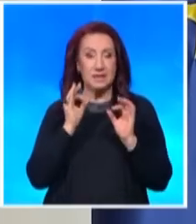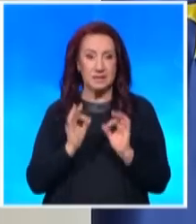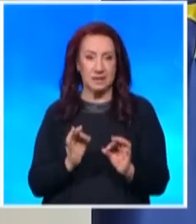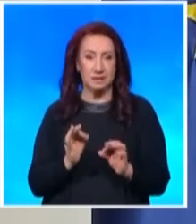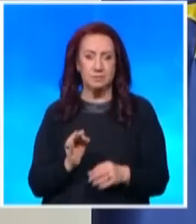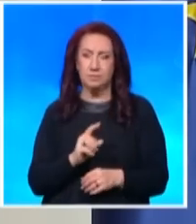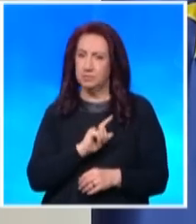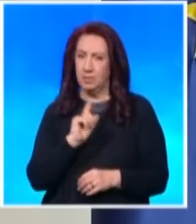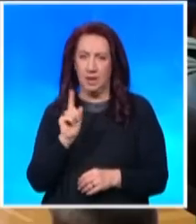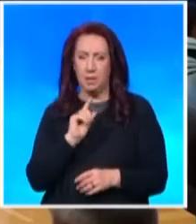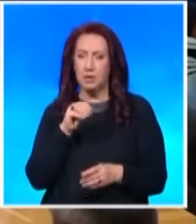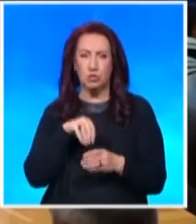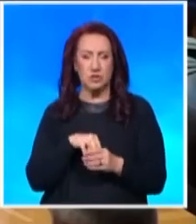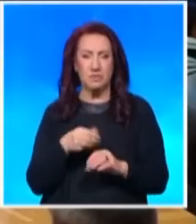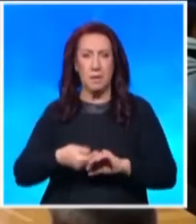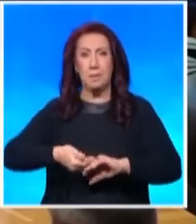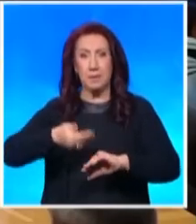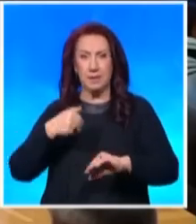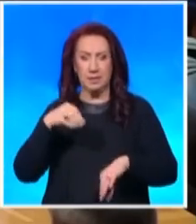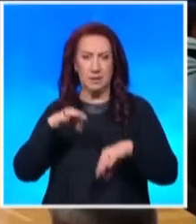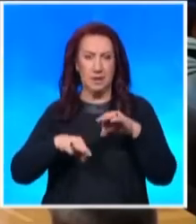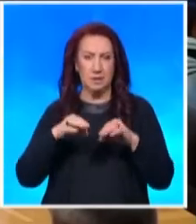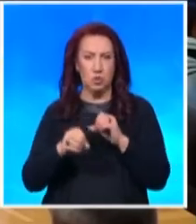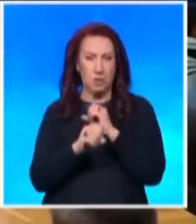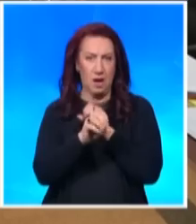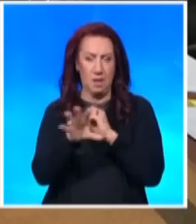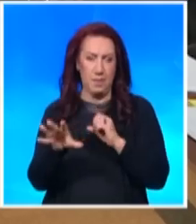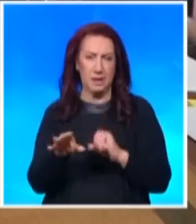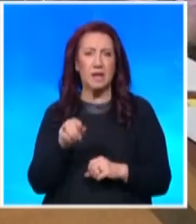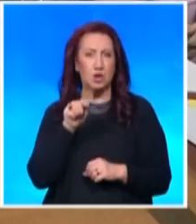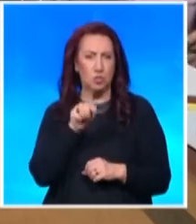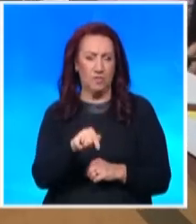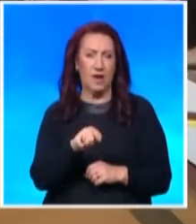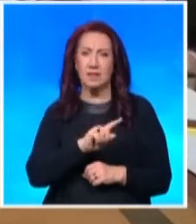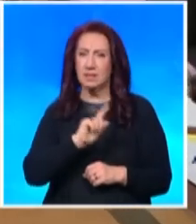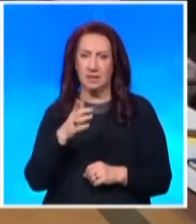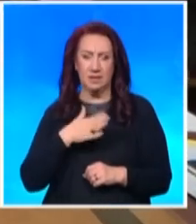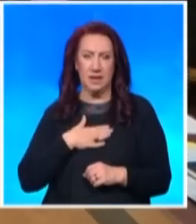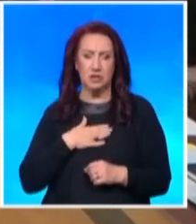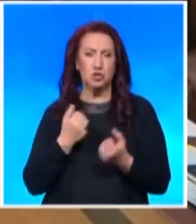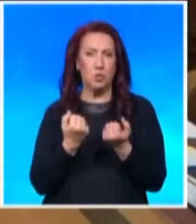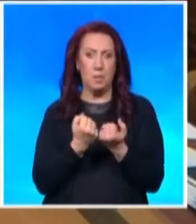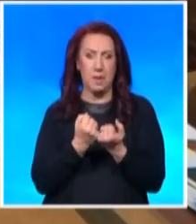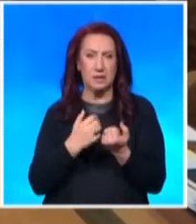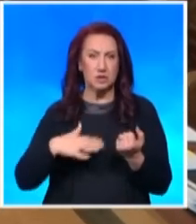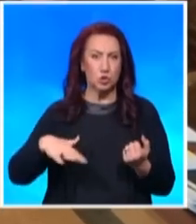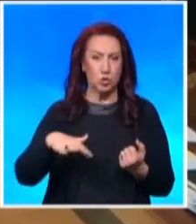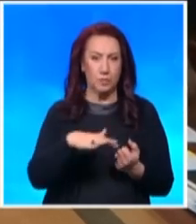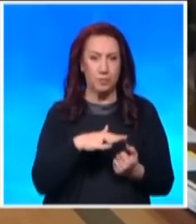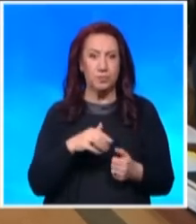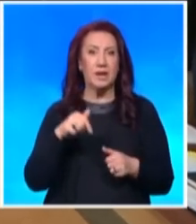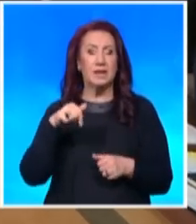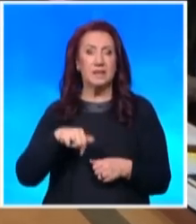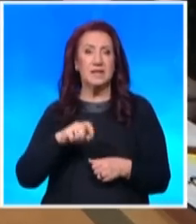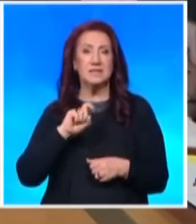предизборната кампания. Това не е нашата сцена. До вчера начело на стотното правителство, днес Гълъб Донев